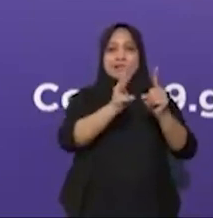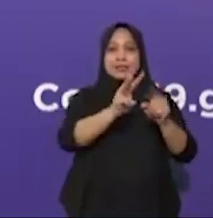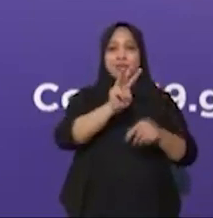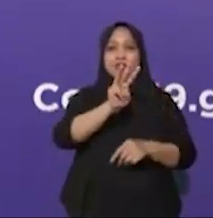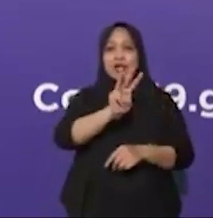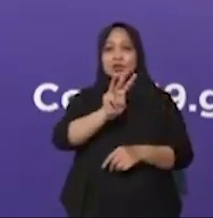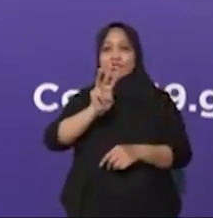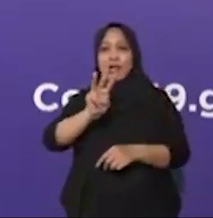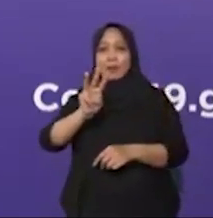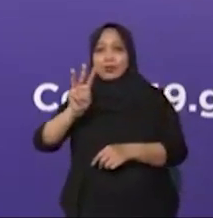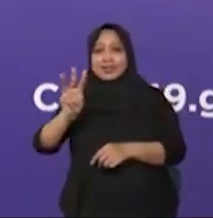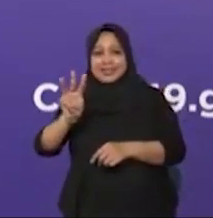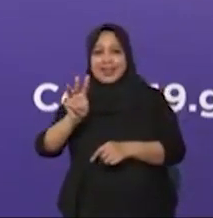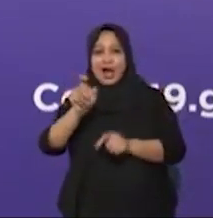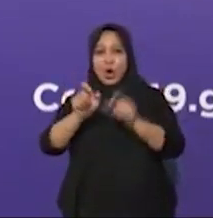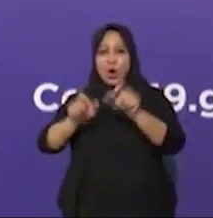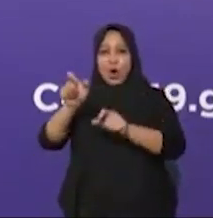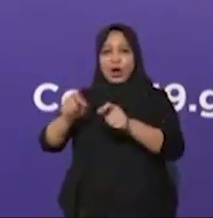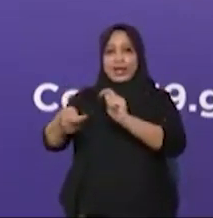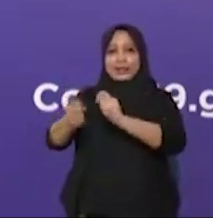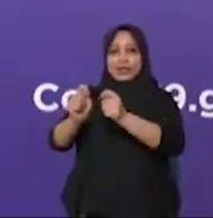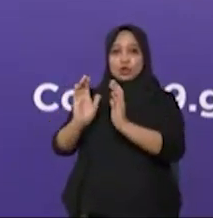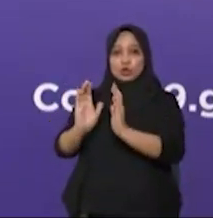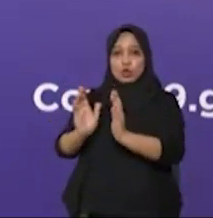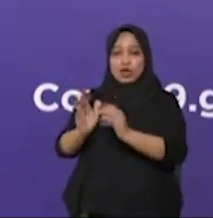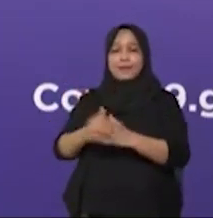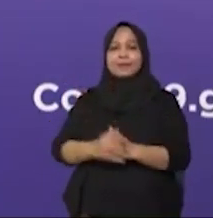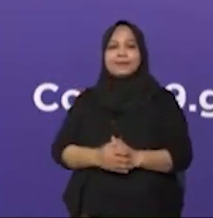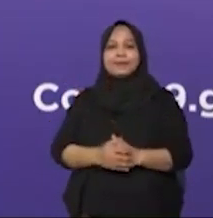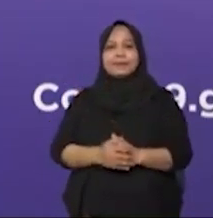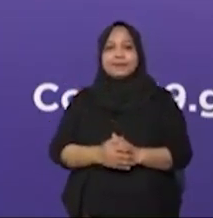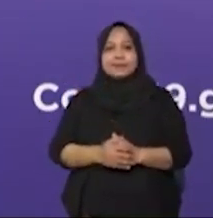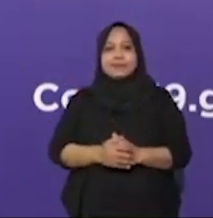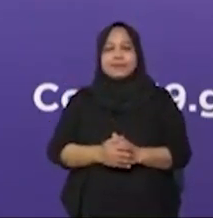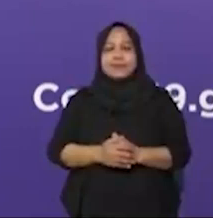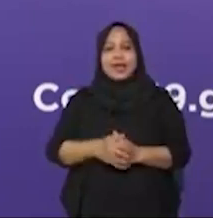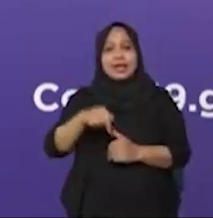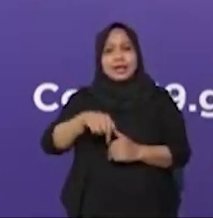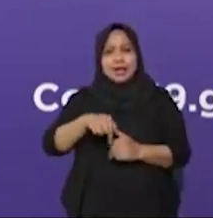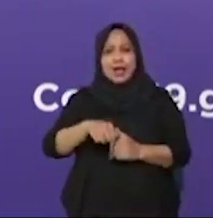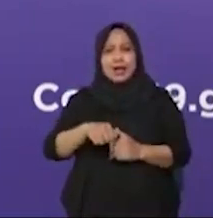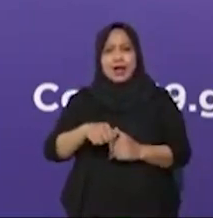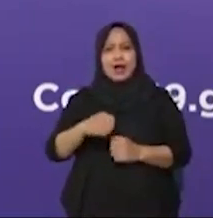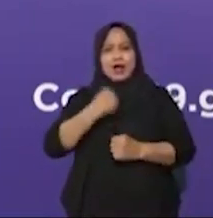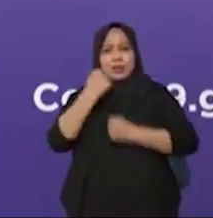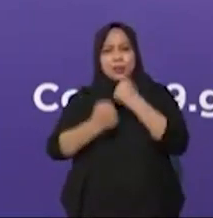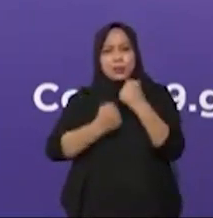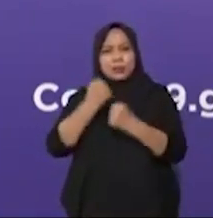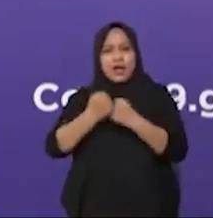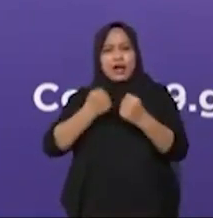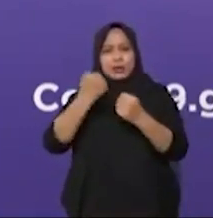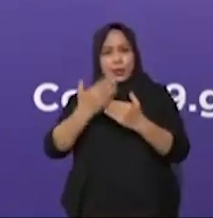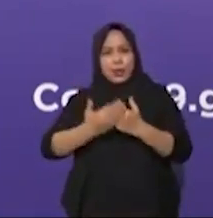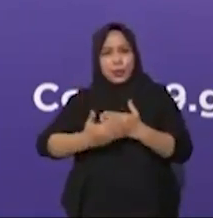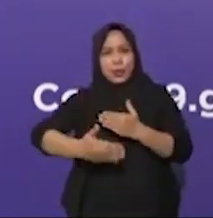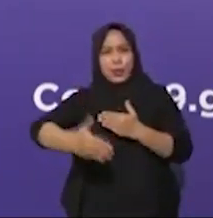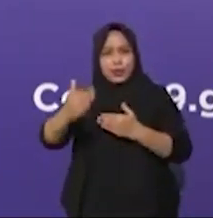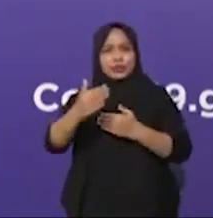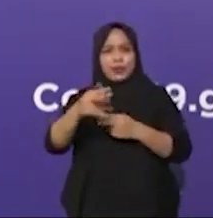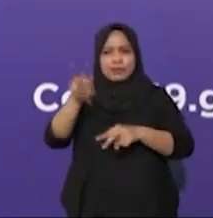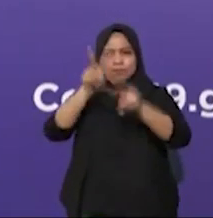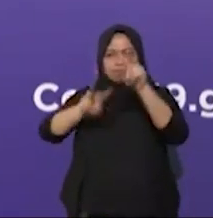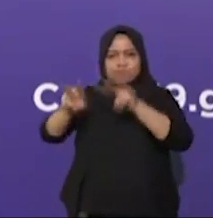13333 spesimen yang kita periksa kita akan terus untuk meningkatkan upaya kita melaksanakan